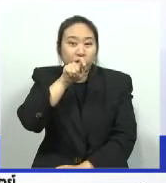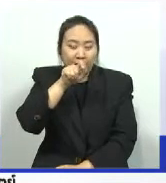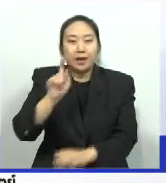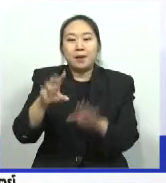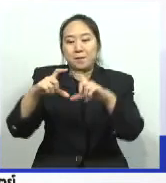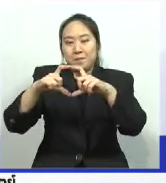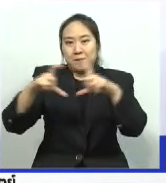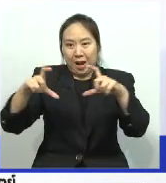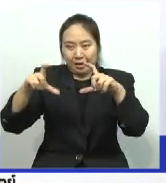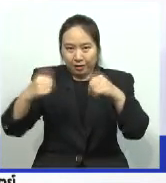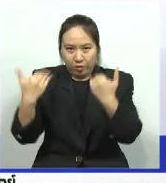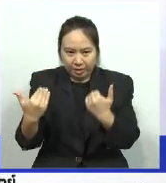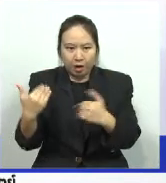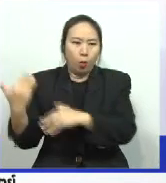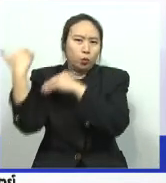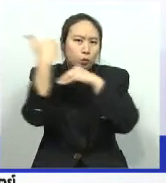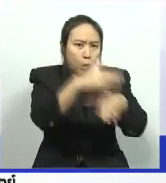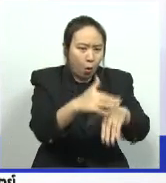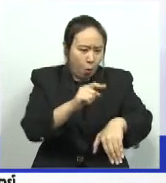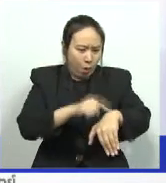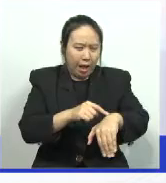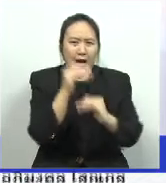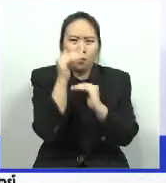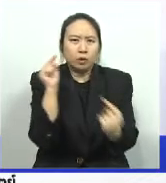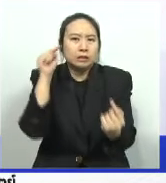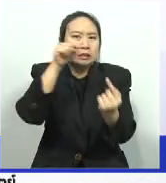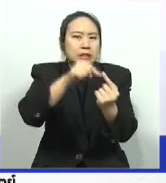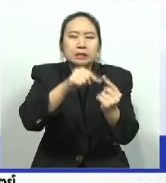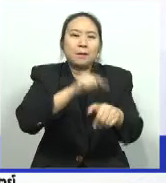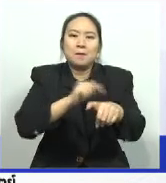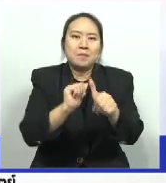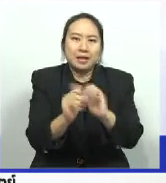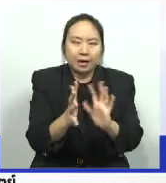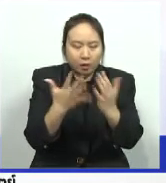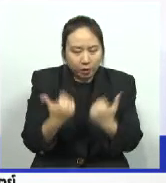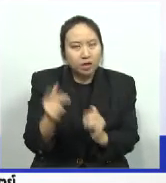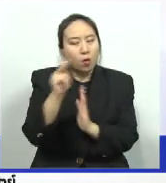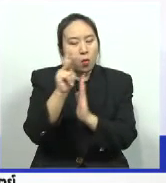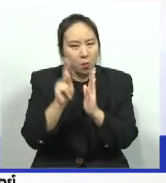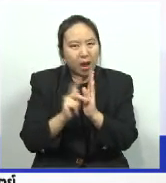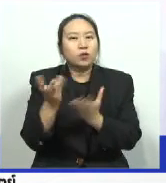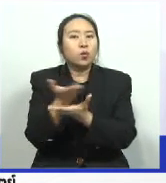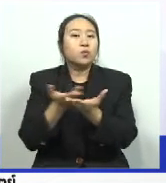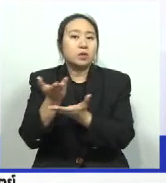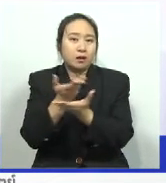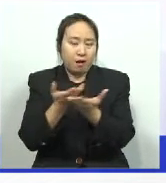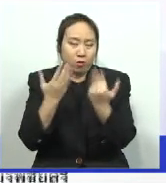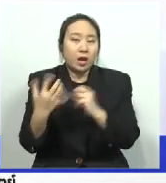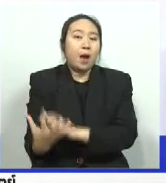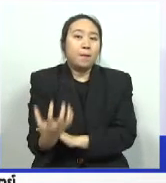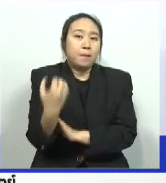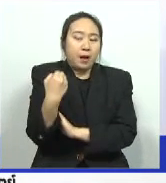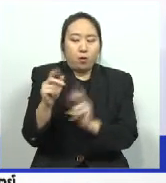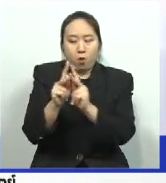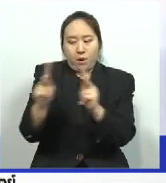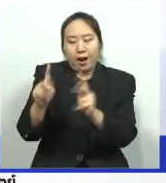งมาถึงไม่ทันภายในกำหนดนะครับก็เป็นปัญหาที่ต้องพิจารณาข้อกฎหมายซึ่งเป็นอำนาจหน้าที่ของกรรมการการ